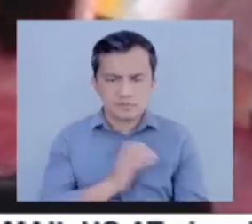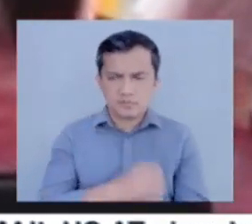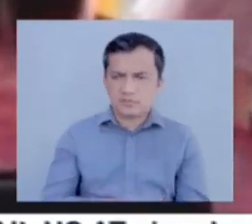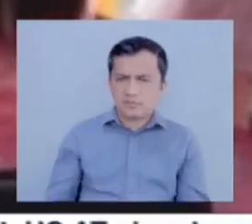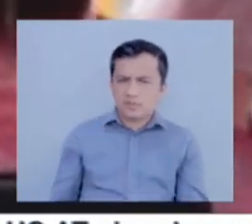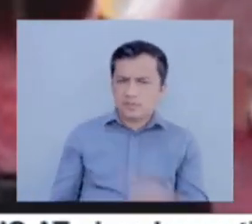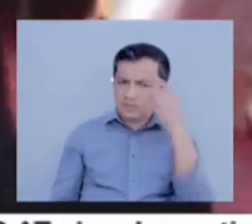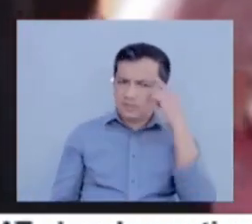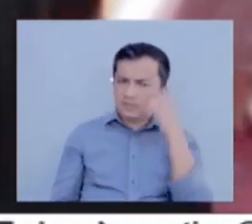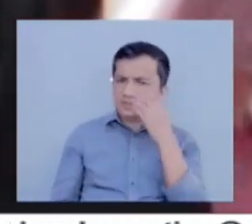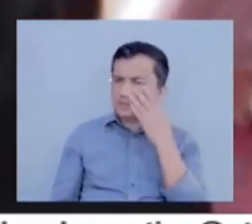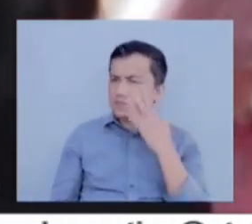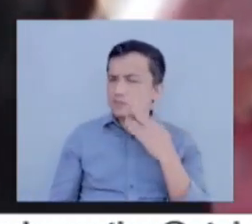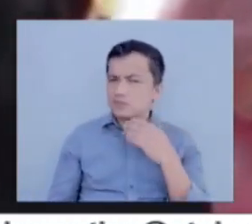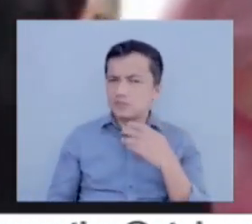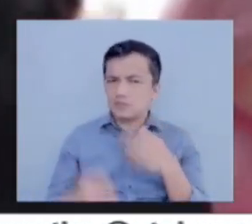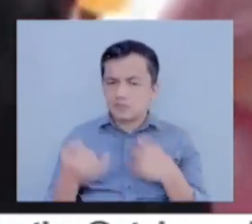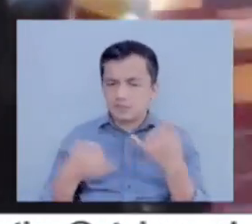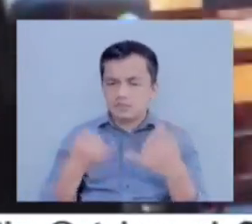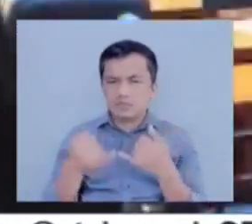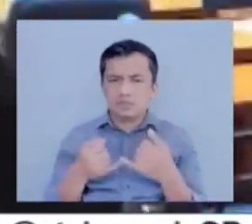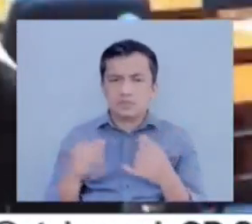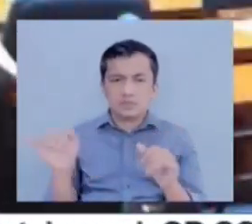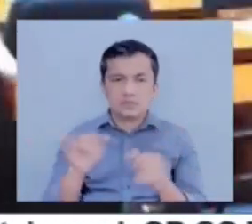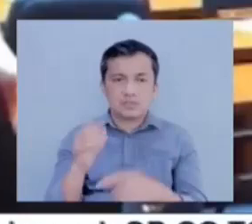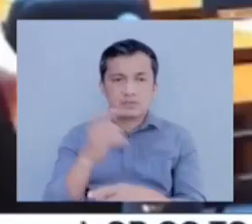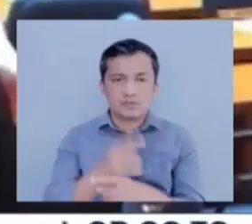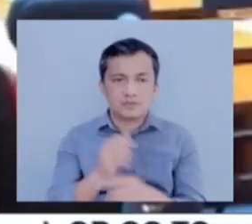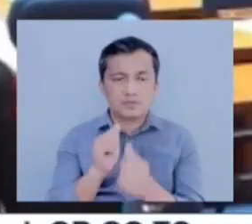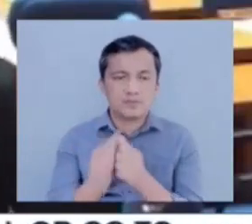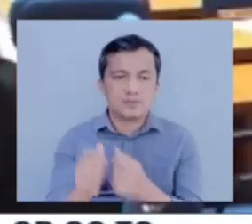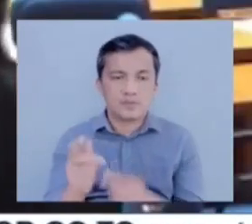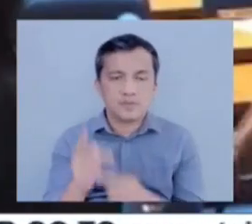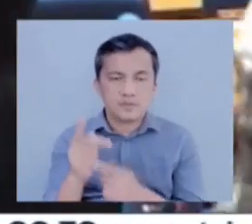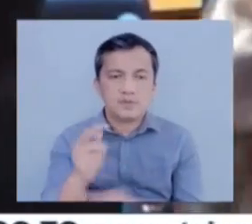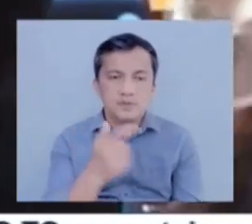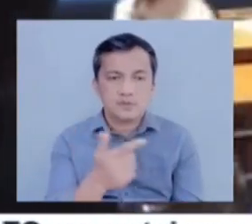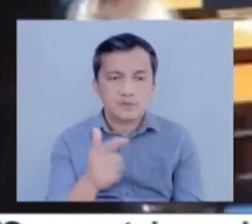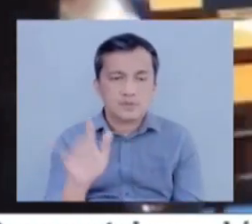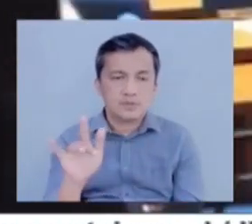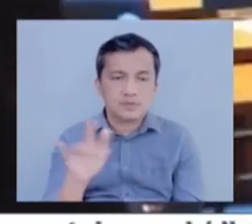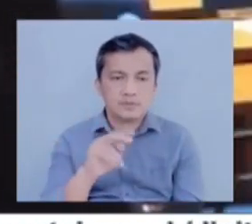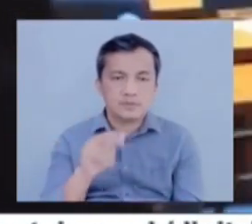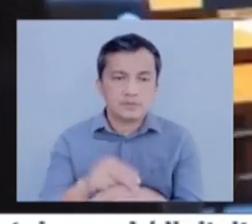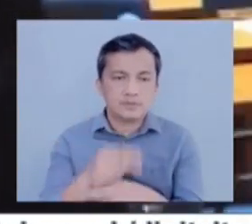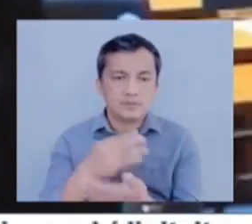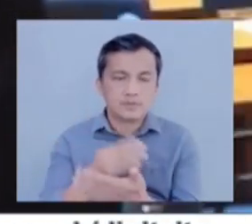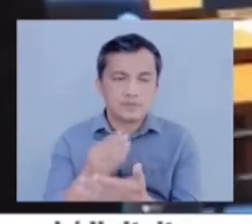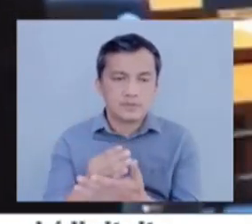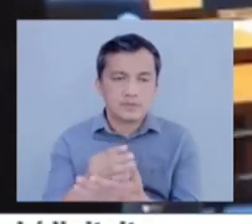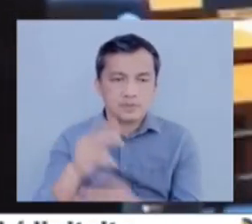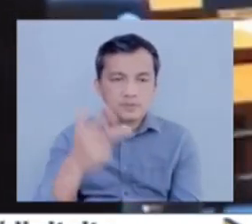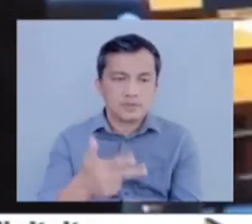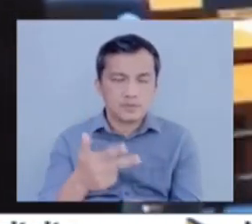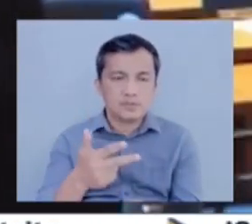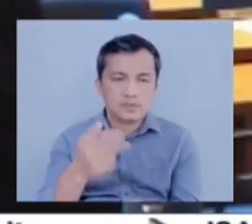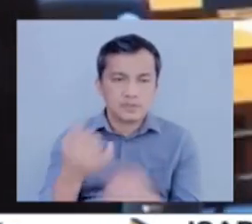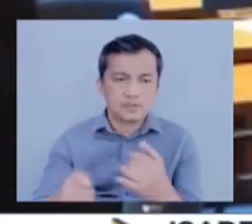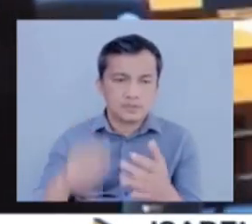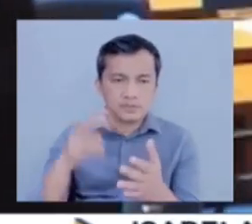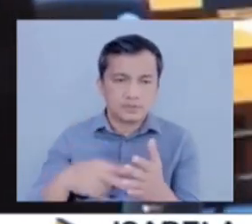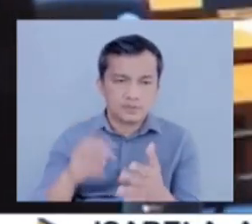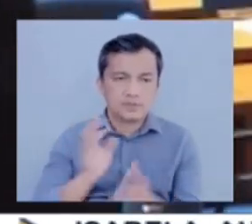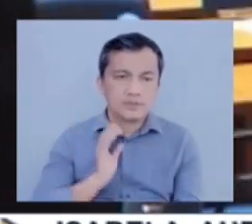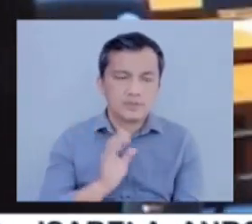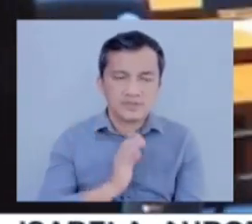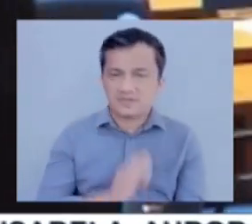joy ito dahil noong araw din na yon na ipasa ang proposed 2025 national budget sa ikatlo at huling pagbasa ng Kamara. Pero